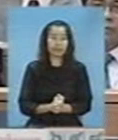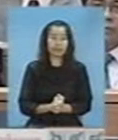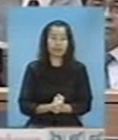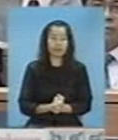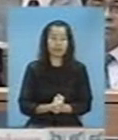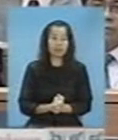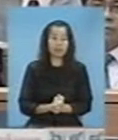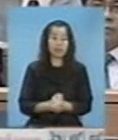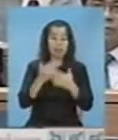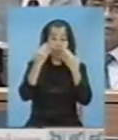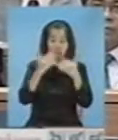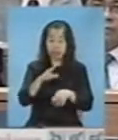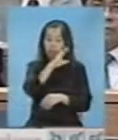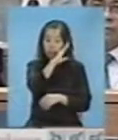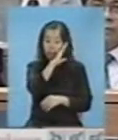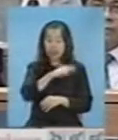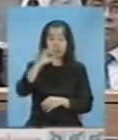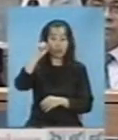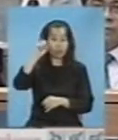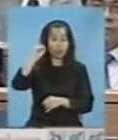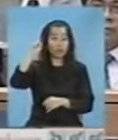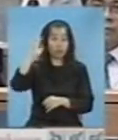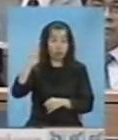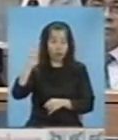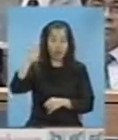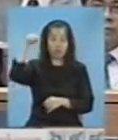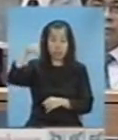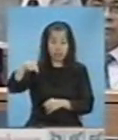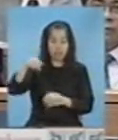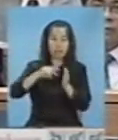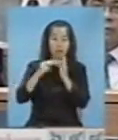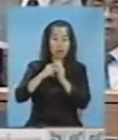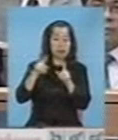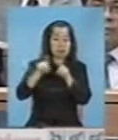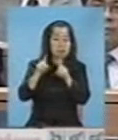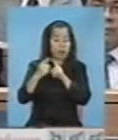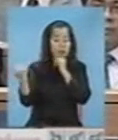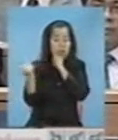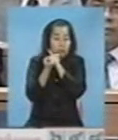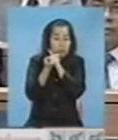และหากสสร.ที่ว่าเป็นสสร.ล็อกสเปคเป็นจริง